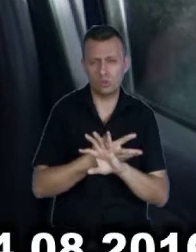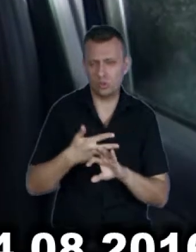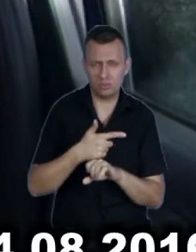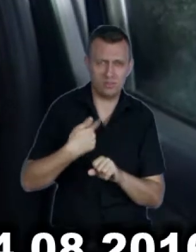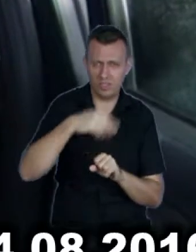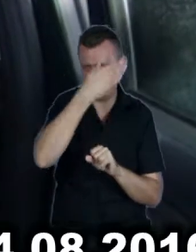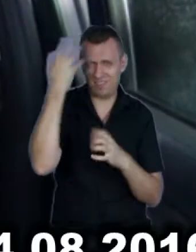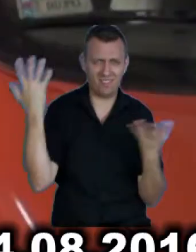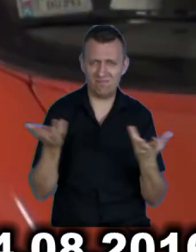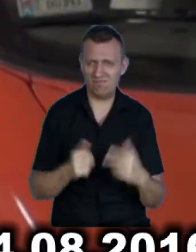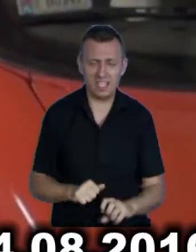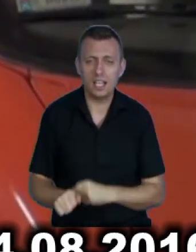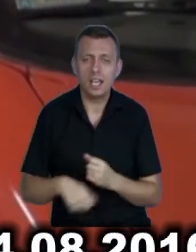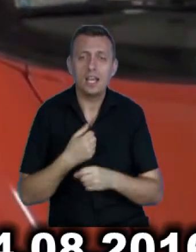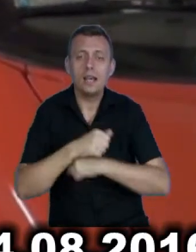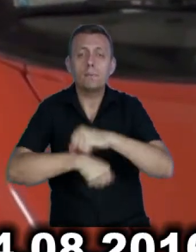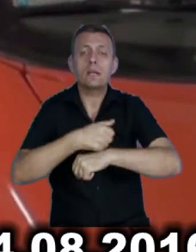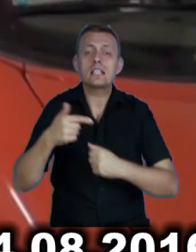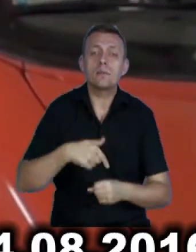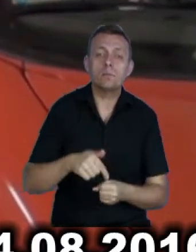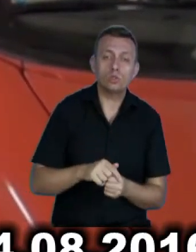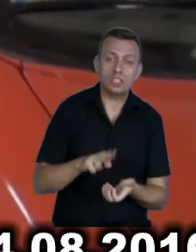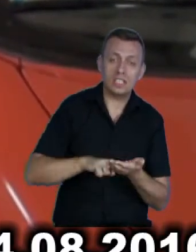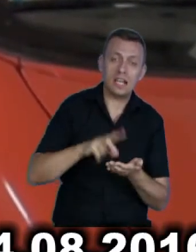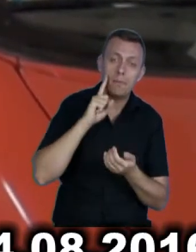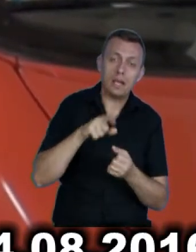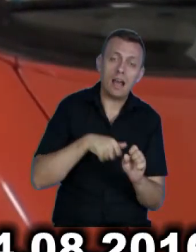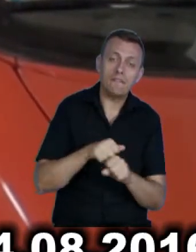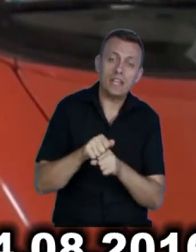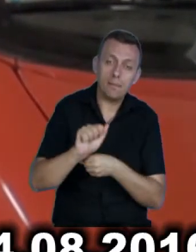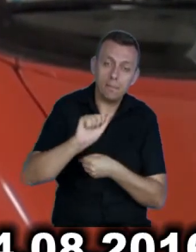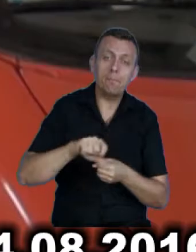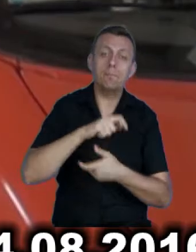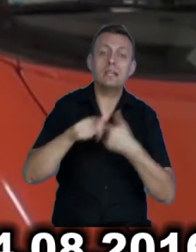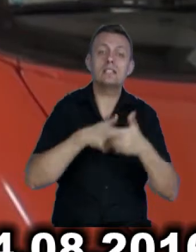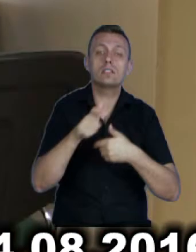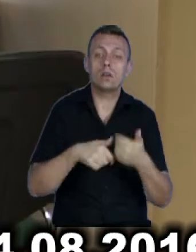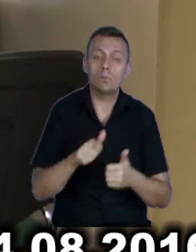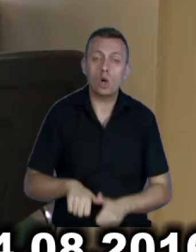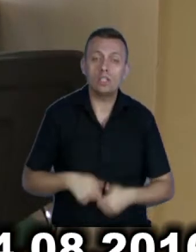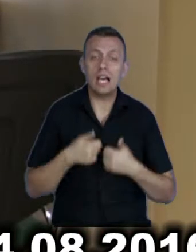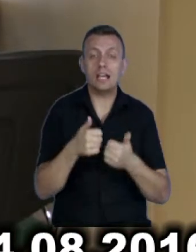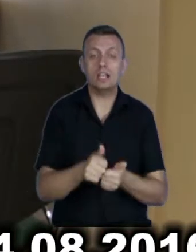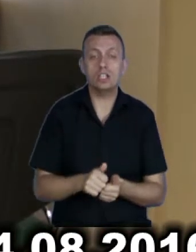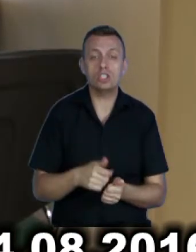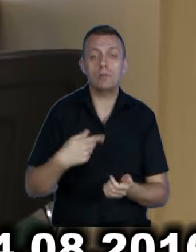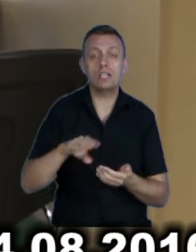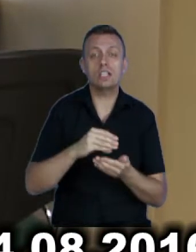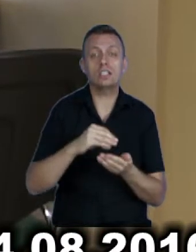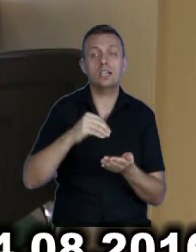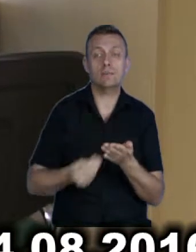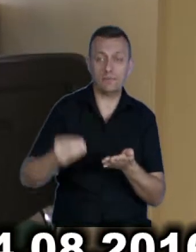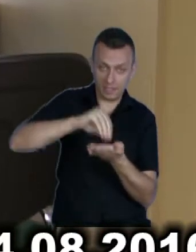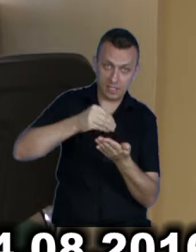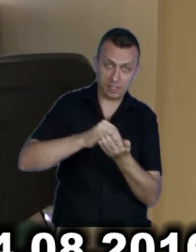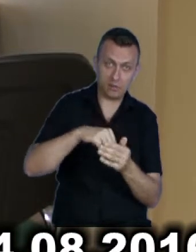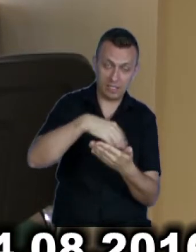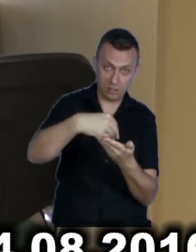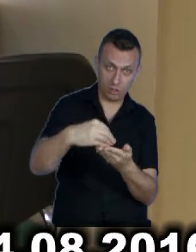proponują przedsiębiorcom zatrudnienie w jednym z unijnych państw na małą część etatu. Dzięki temu przedsiębiorca nie musi opłacać składek z